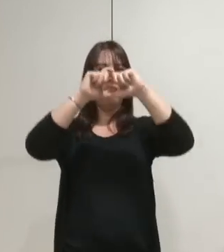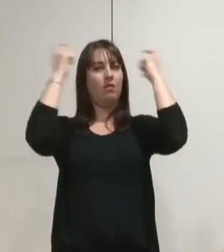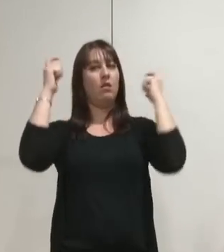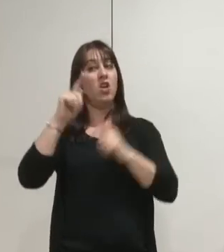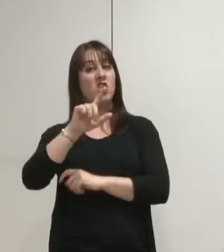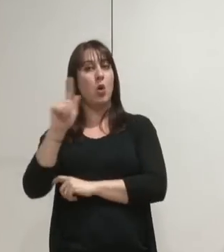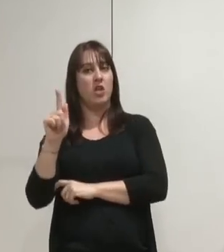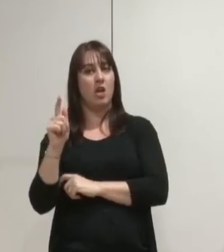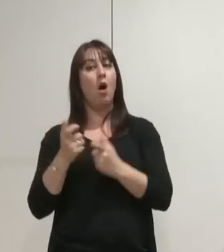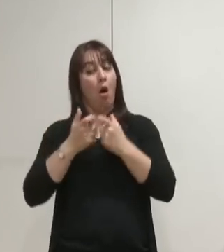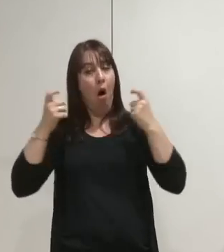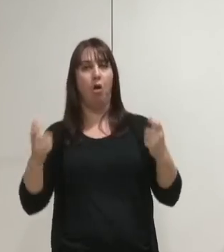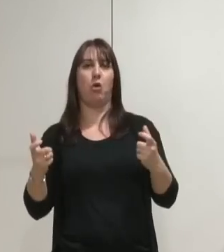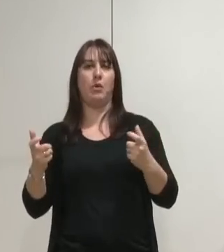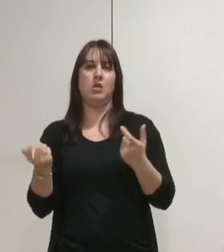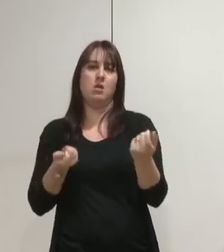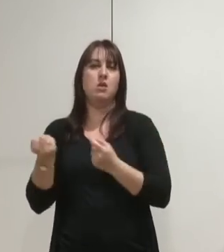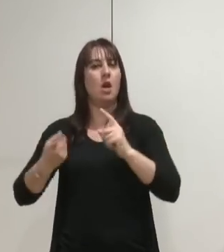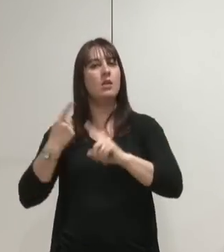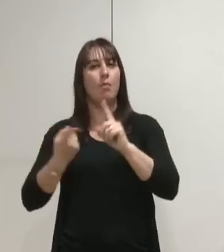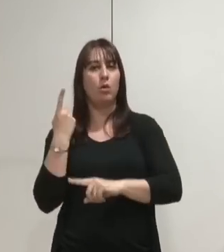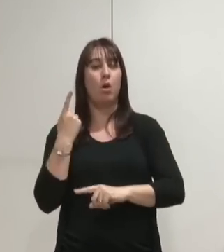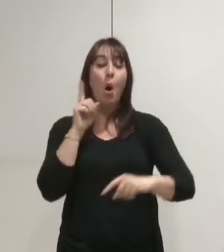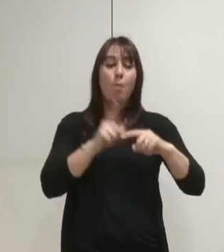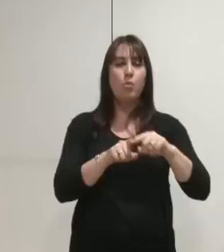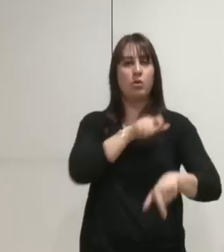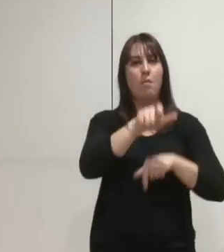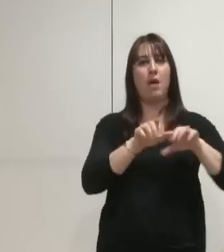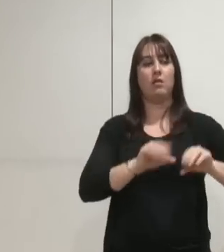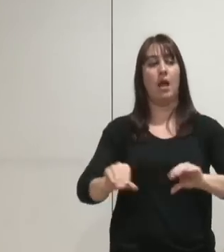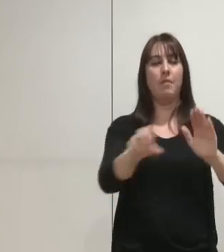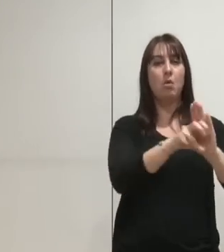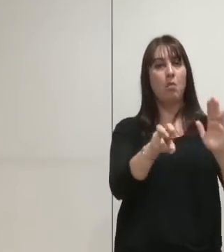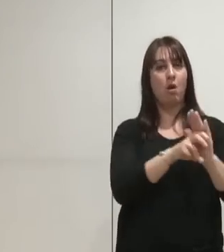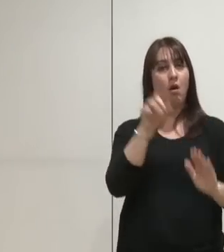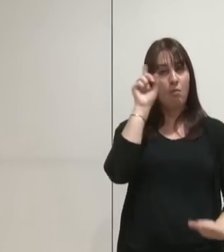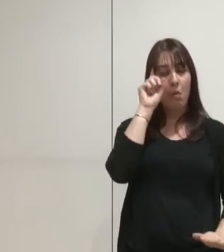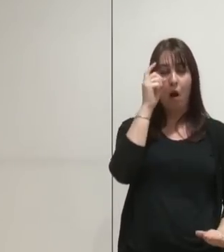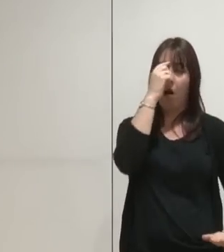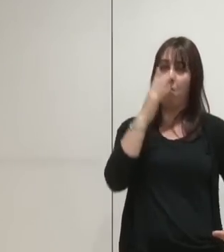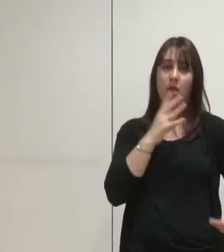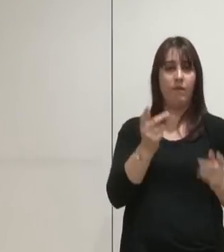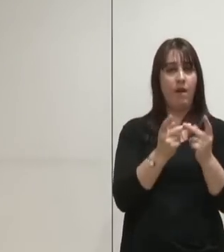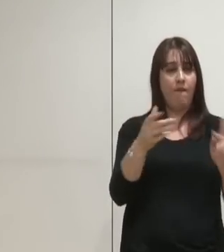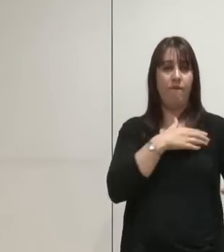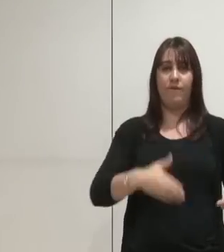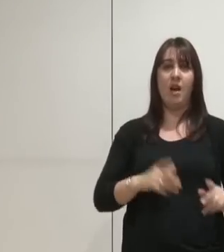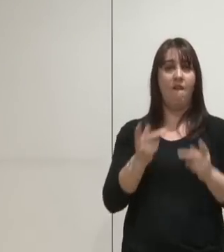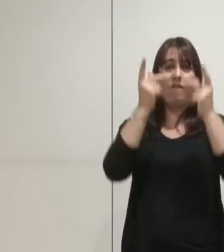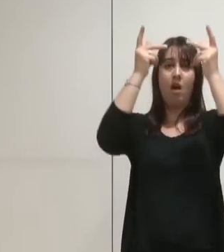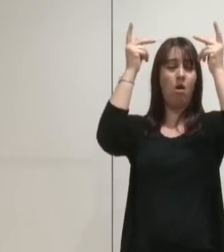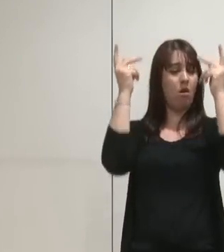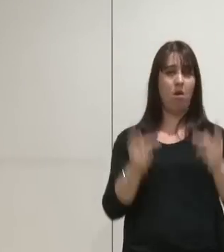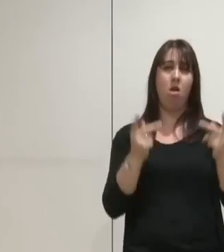qu'entreprise mais l'ensemble des Grenoblois car il s'agit bien d'une perte de valeur pour la collectivité qu'elle aura à